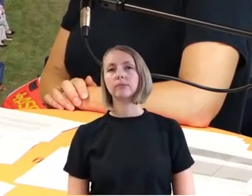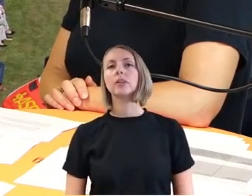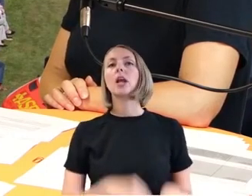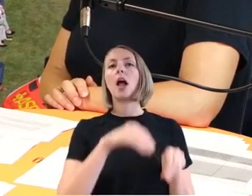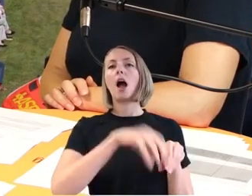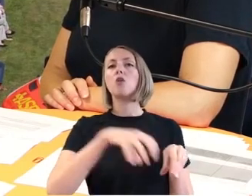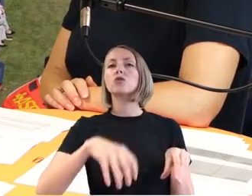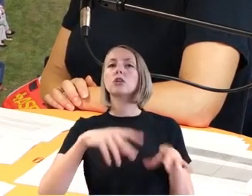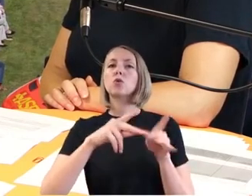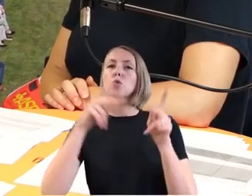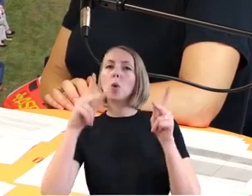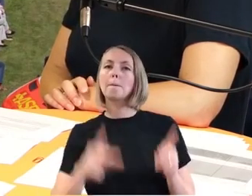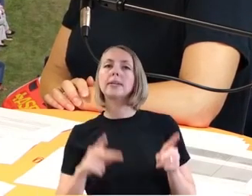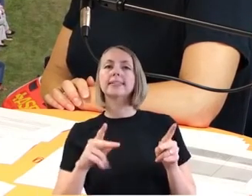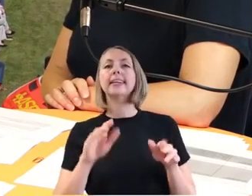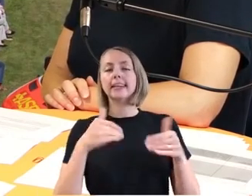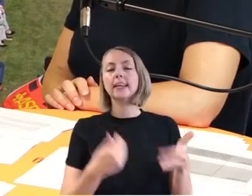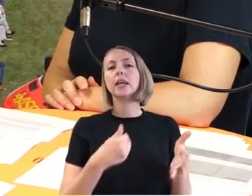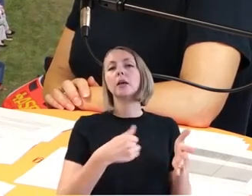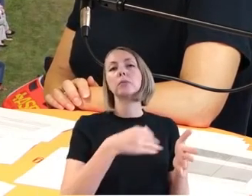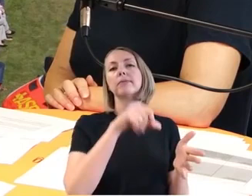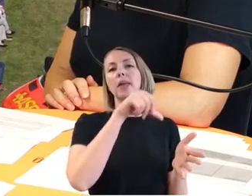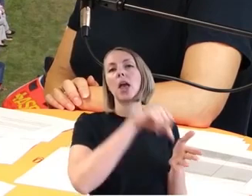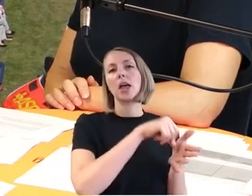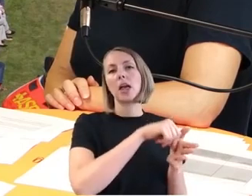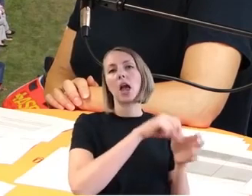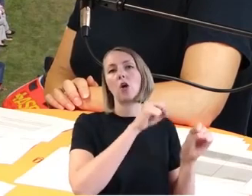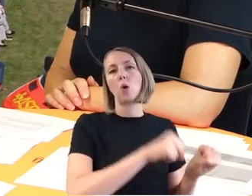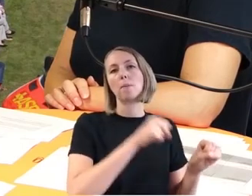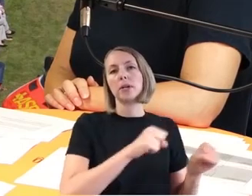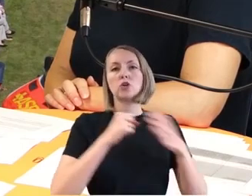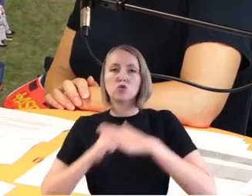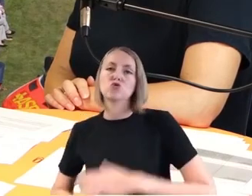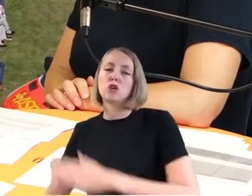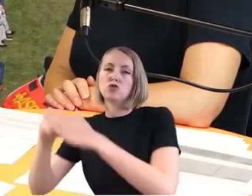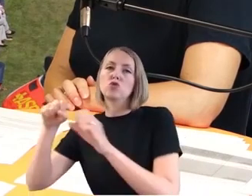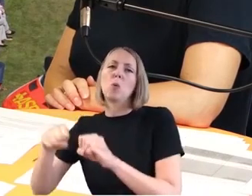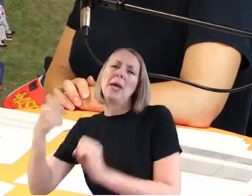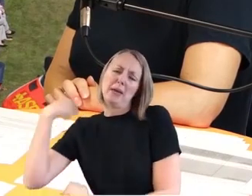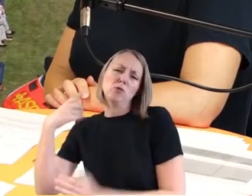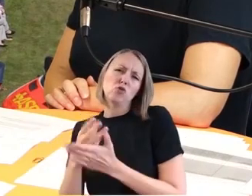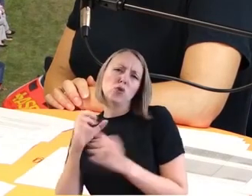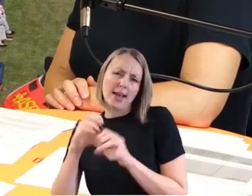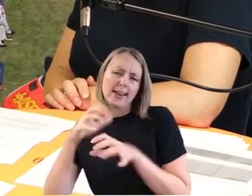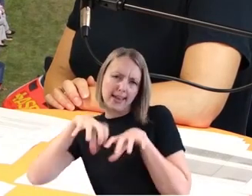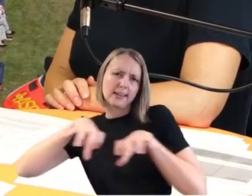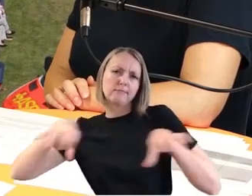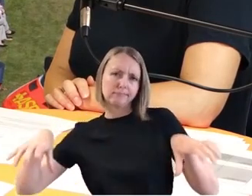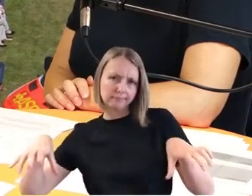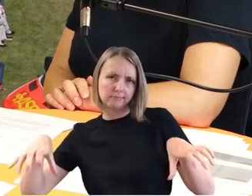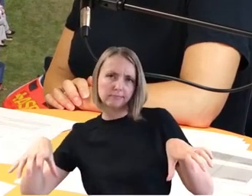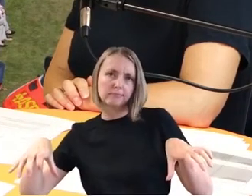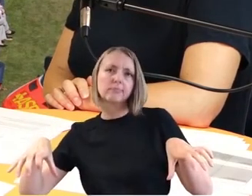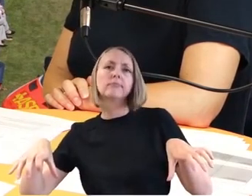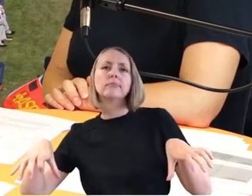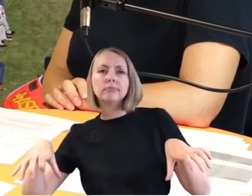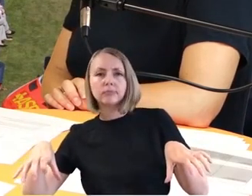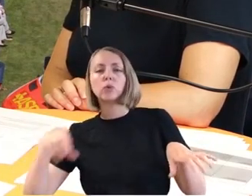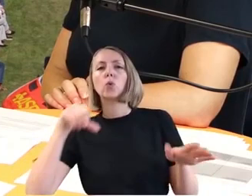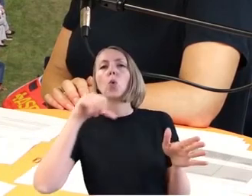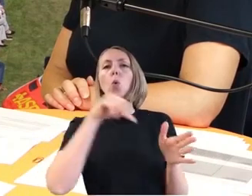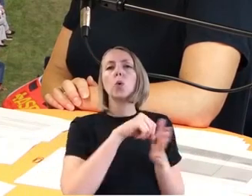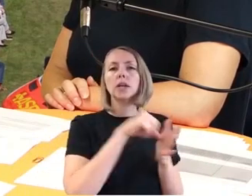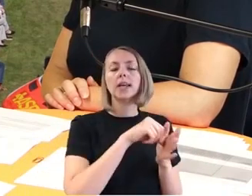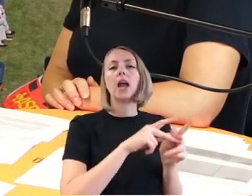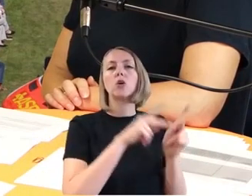Kernkomponente, eine Unterstützungskomponente und die Kernkomponente weist im Wesentlichen medizinische Taskforce,